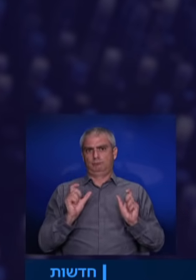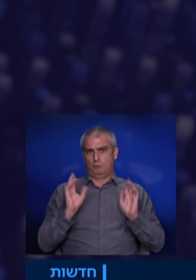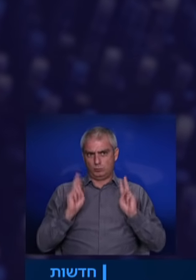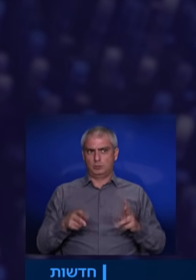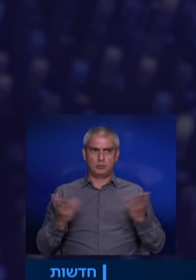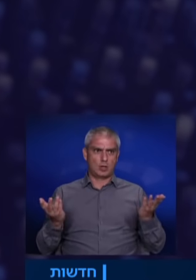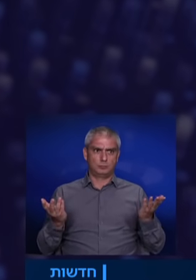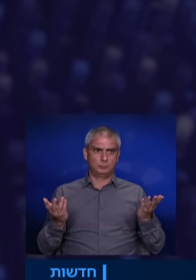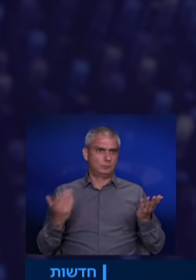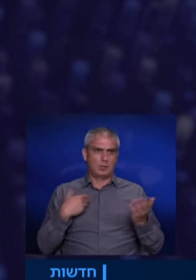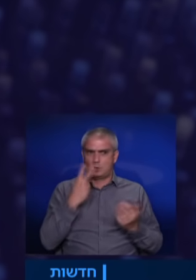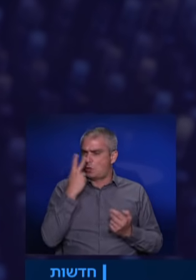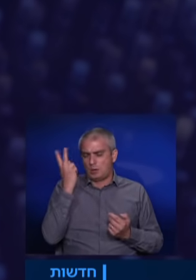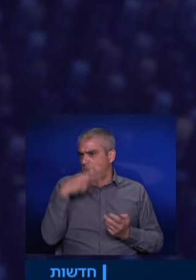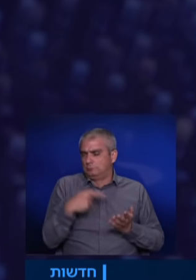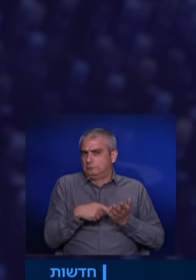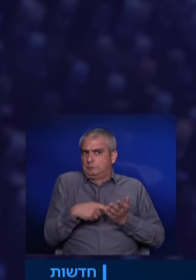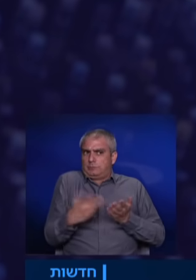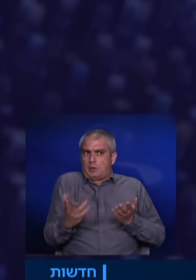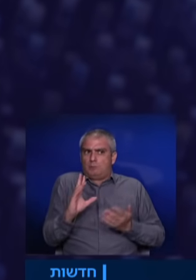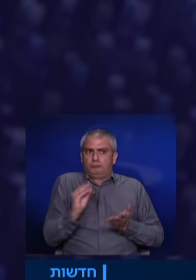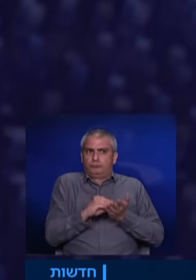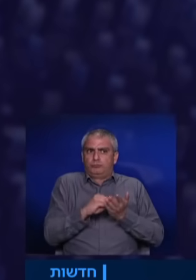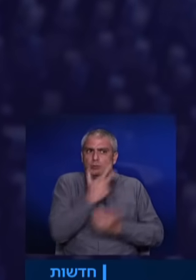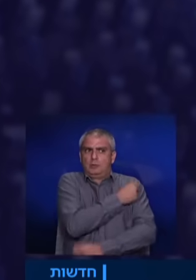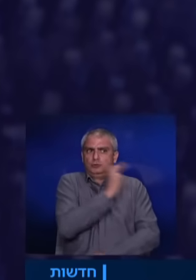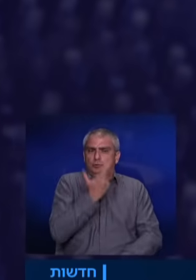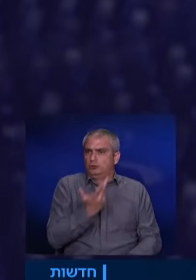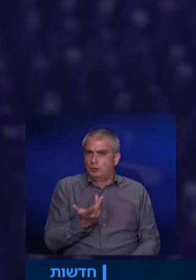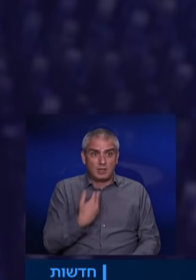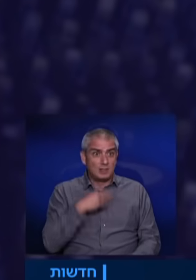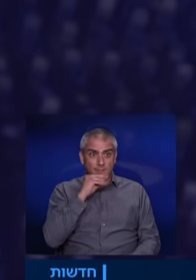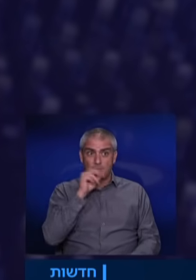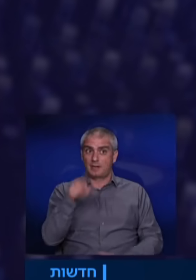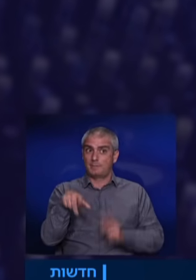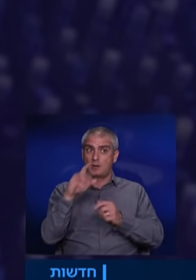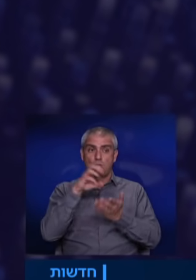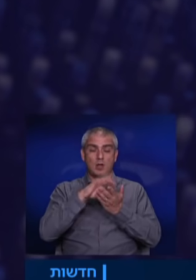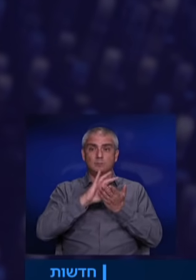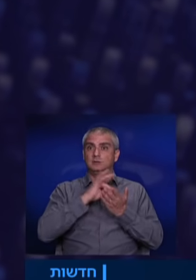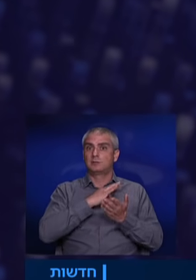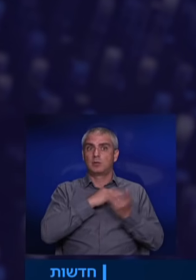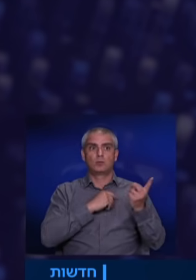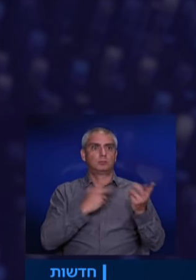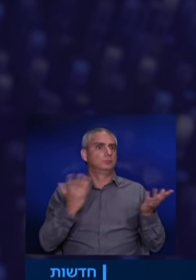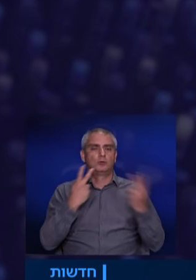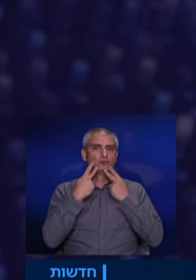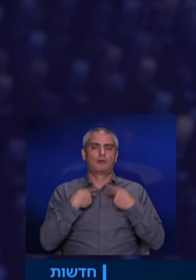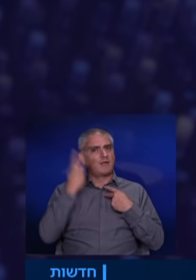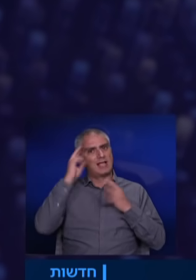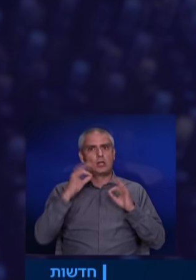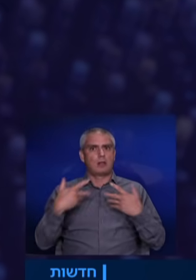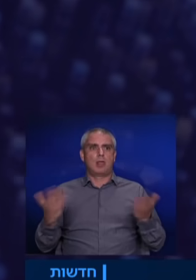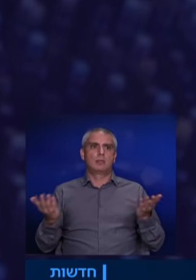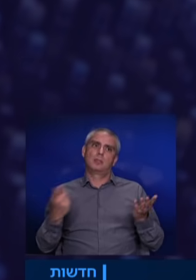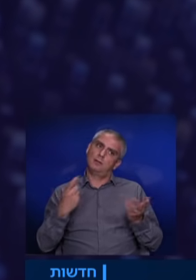להיות מחוסן. אני לא רואה שום היגיון למה כדאי לעשות את החיסון השלישי. כשאני מדבר עם המוקד של משרד הבריאות ואין להם תשובות הגיוניות לתת, אז